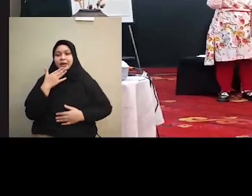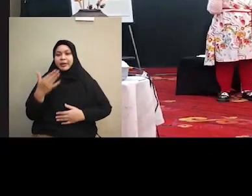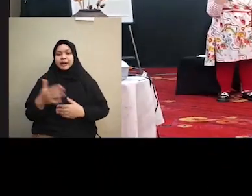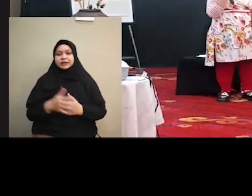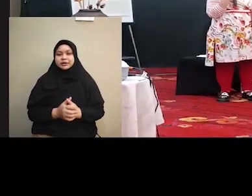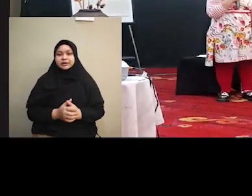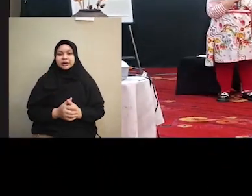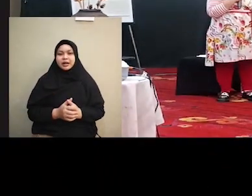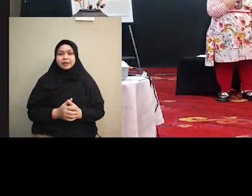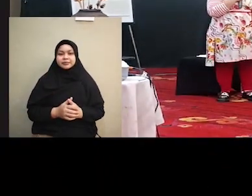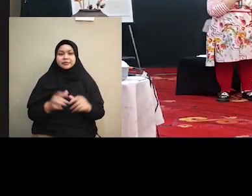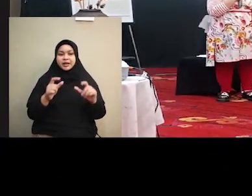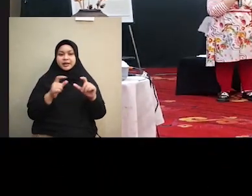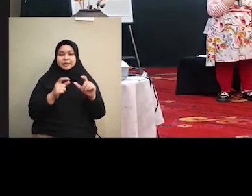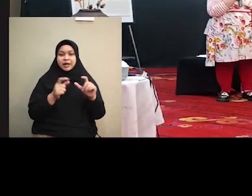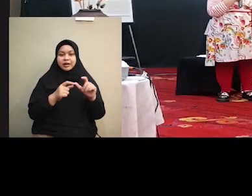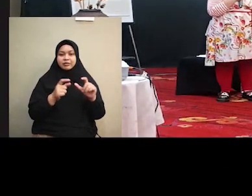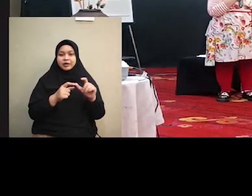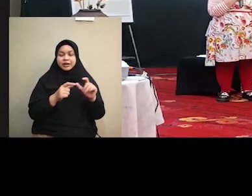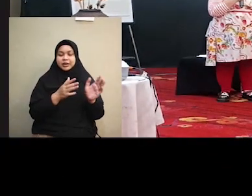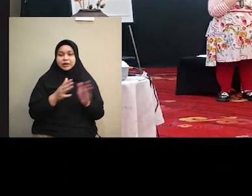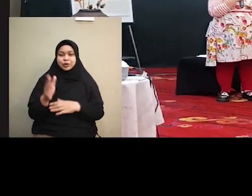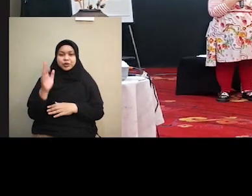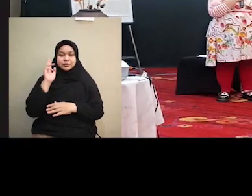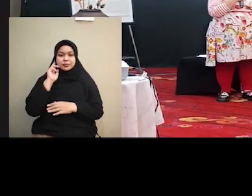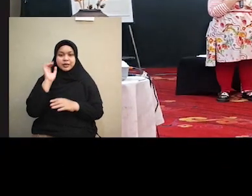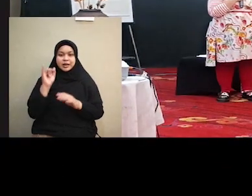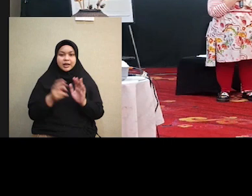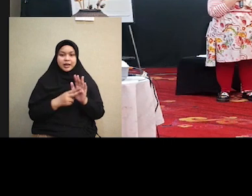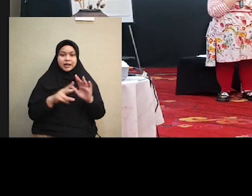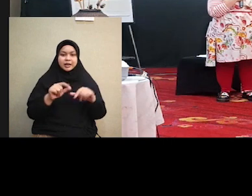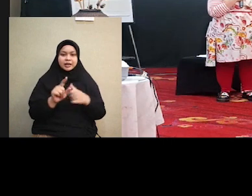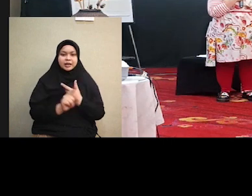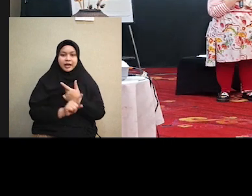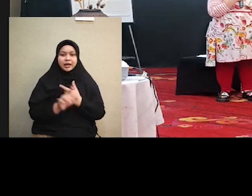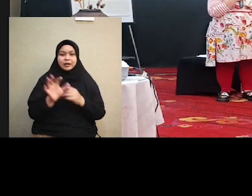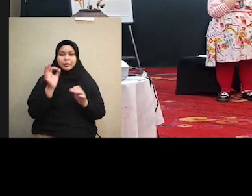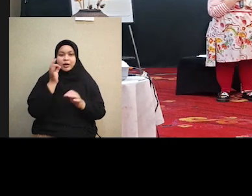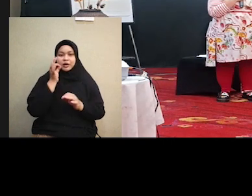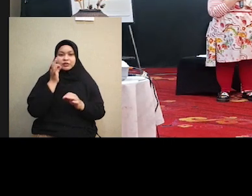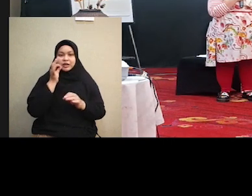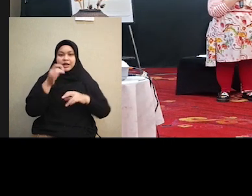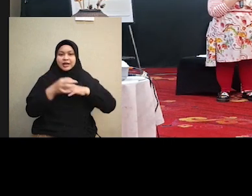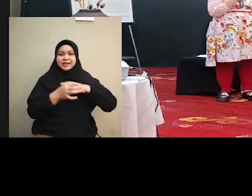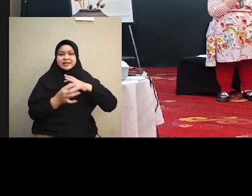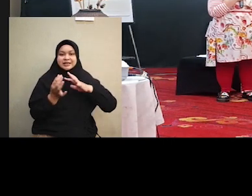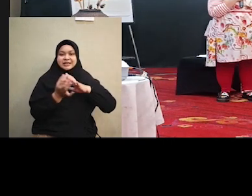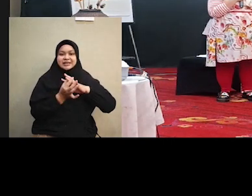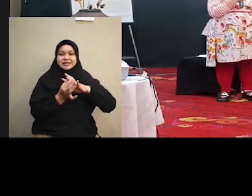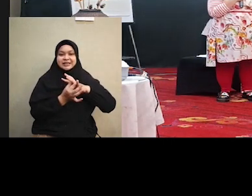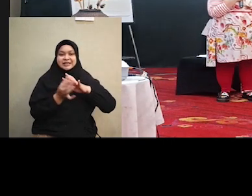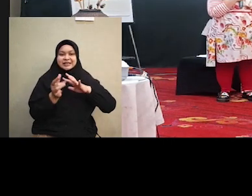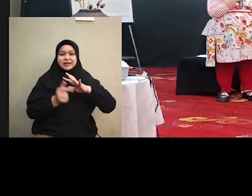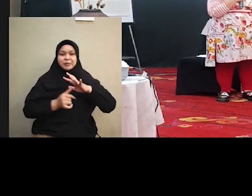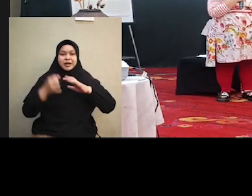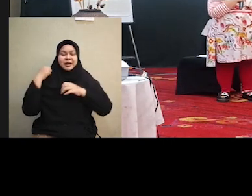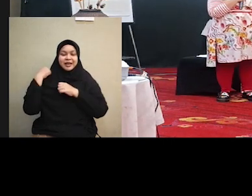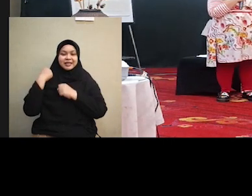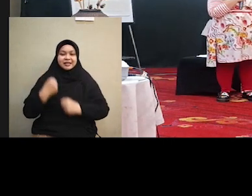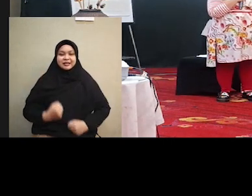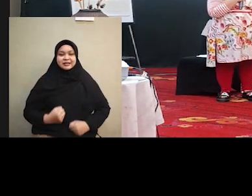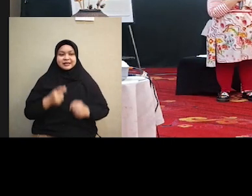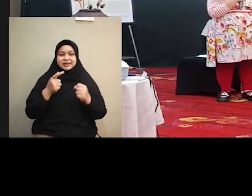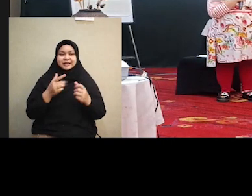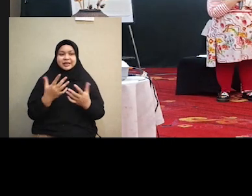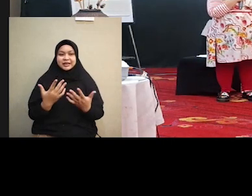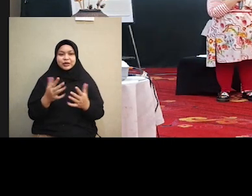Mas Syafi'i Mbak Inai Mohon maaf saya pakai cincin sama datas ya karena ini